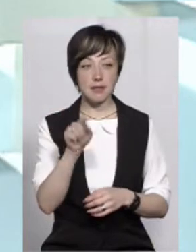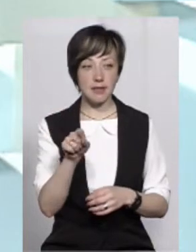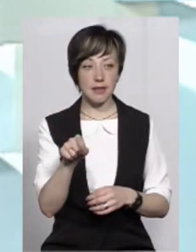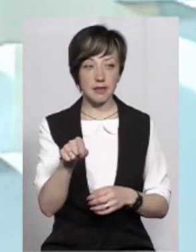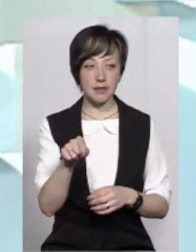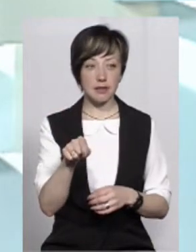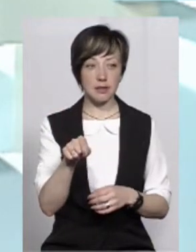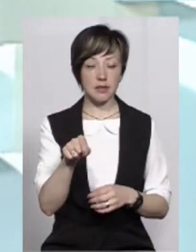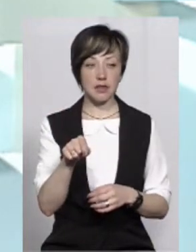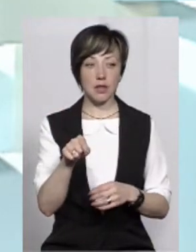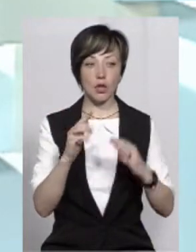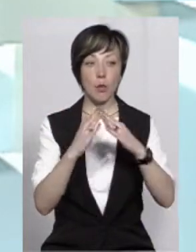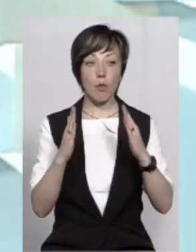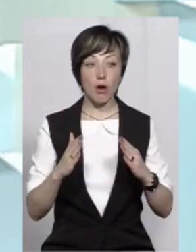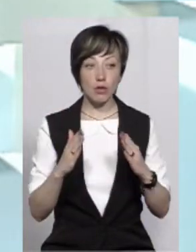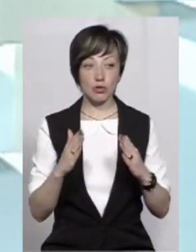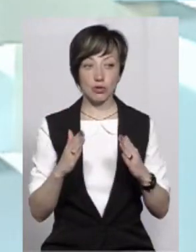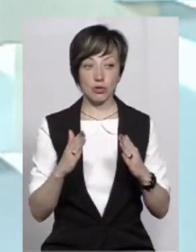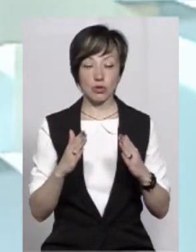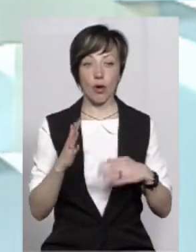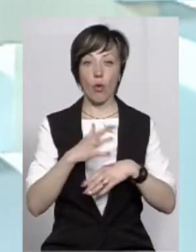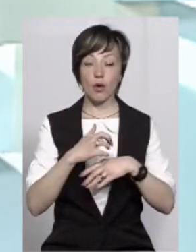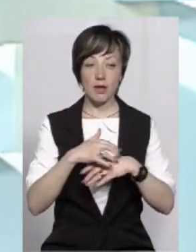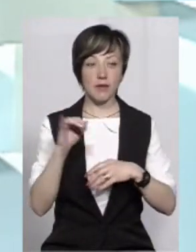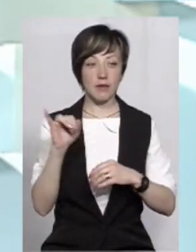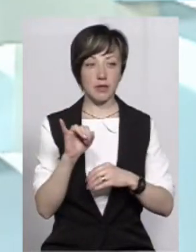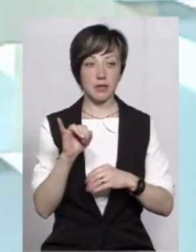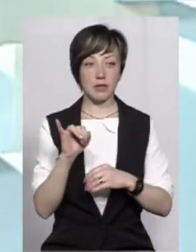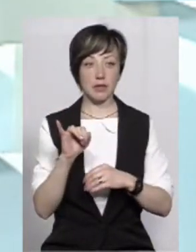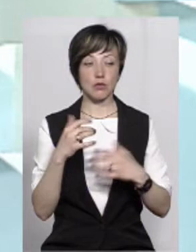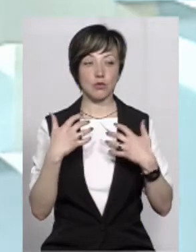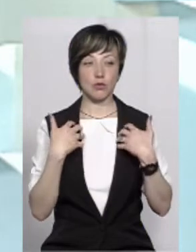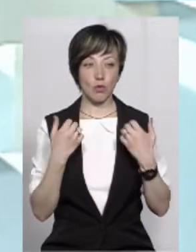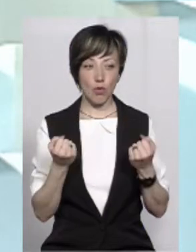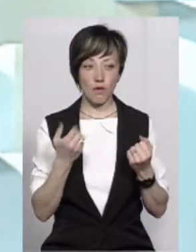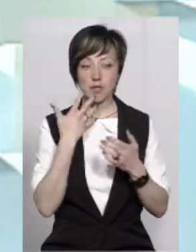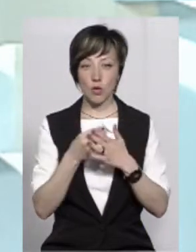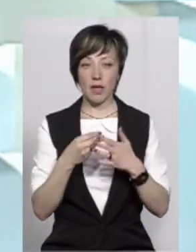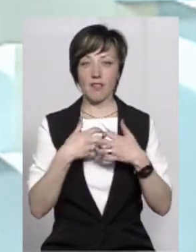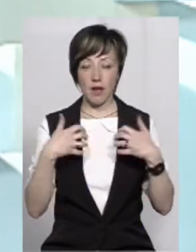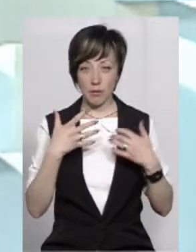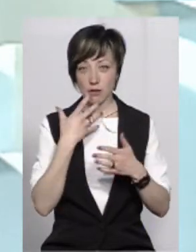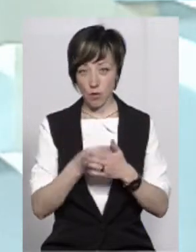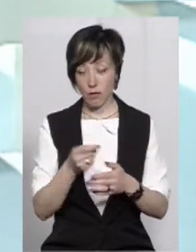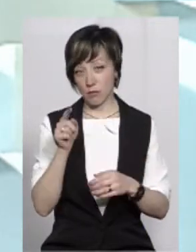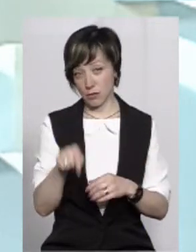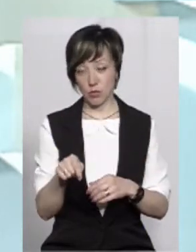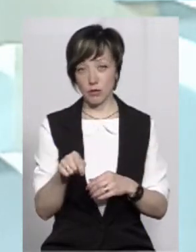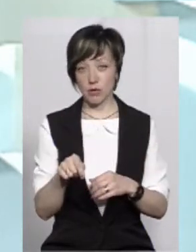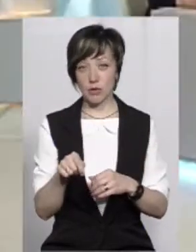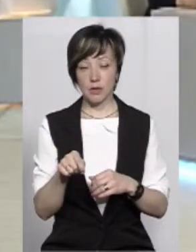самих хатніх котів здоров'ям своїх тварин і своїм здоров'ям, тобто